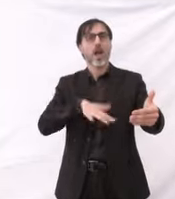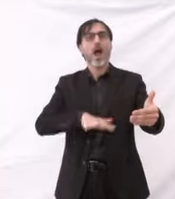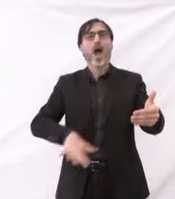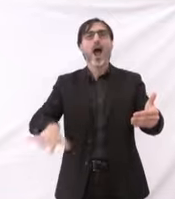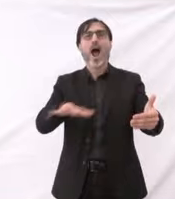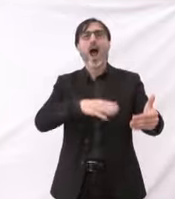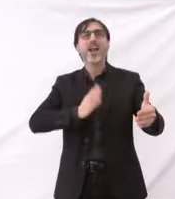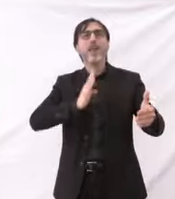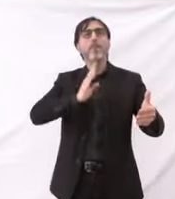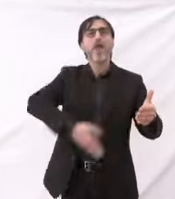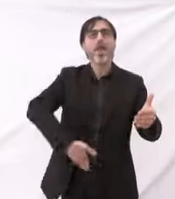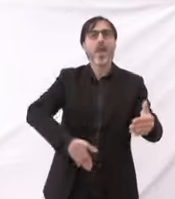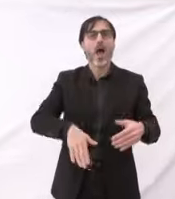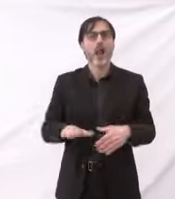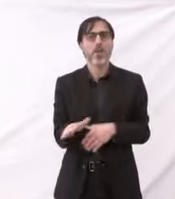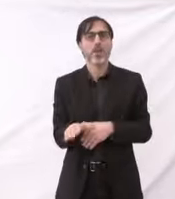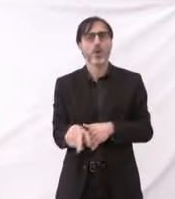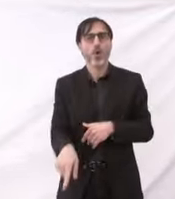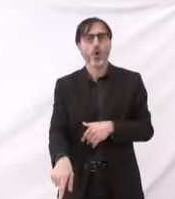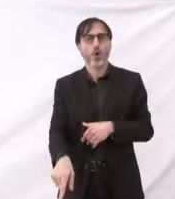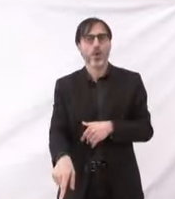dell'area penale minorile,